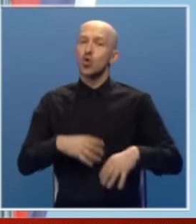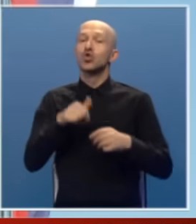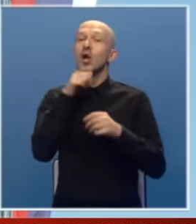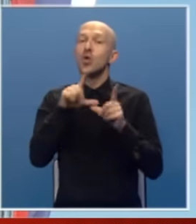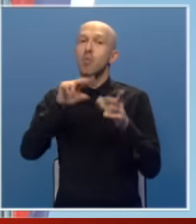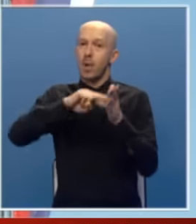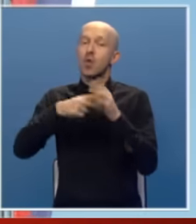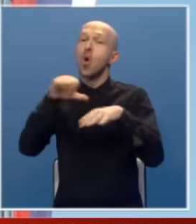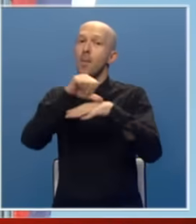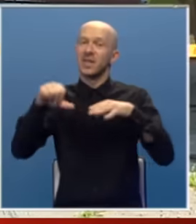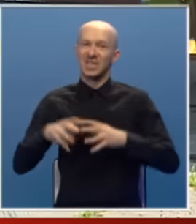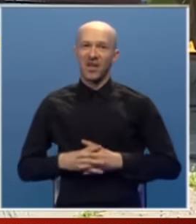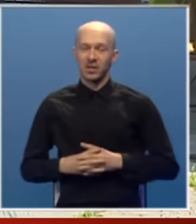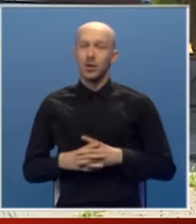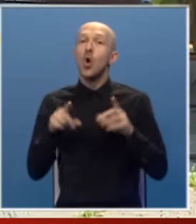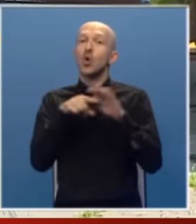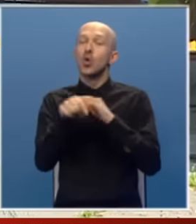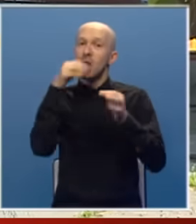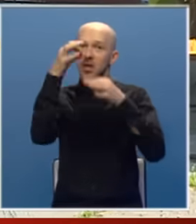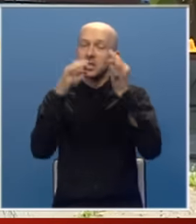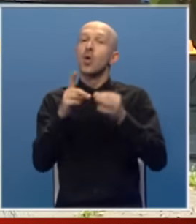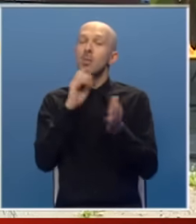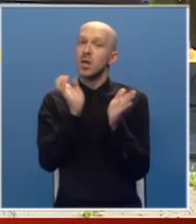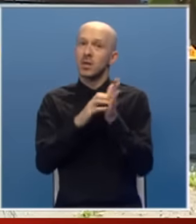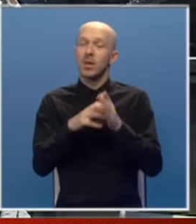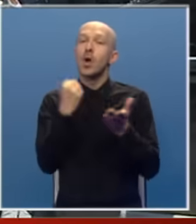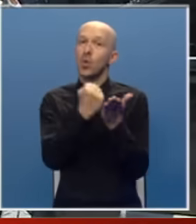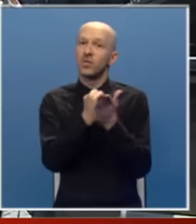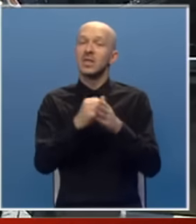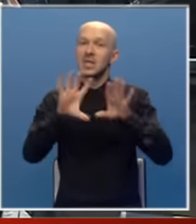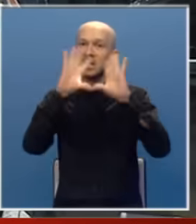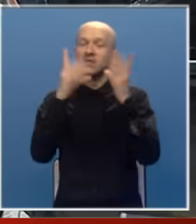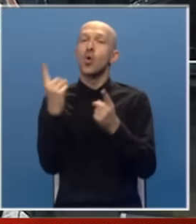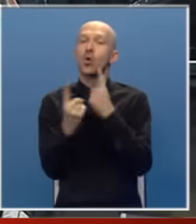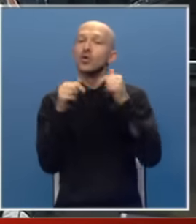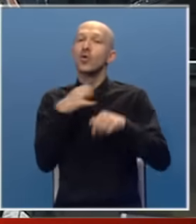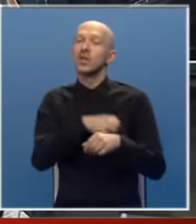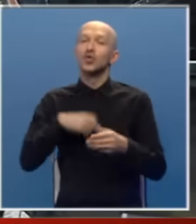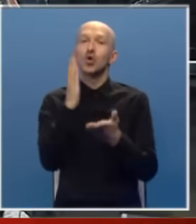i u planu je operativni zahvat. U toku je istraga koja bi trebalo da utvrdi sve okolnosti ovog tragičnog događaja.